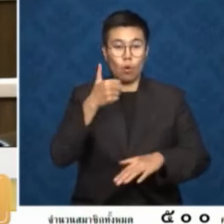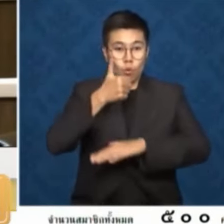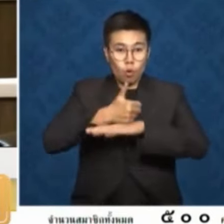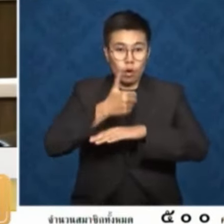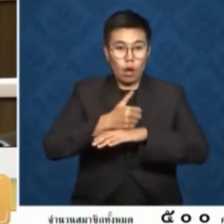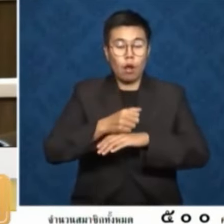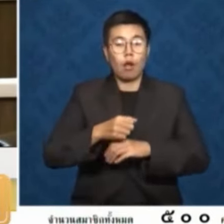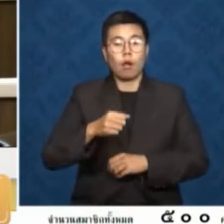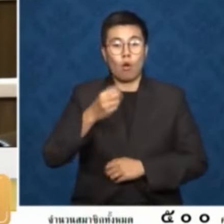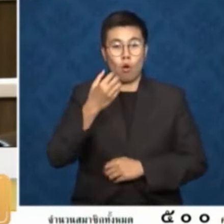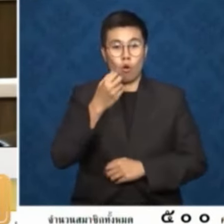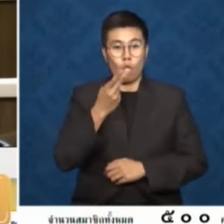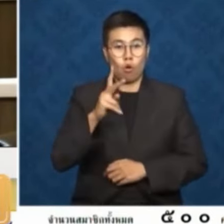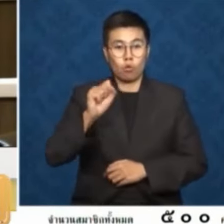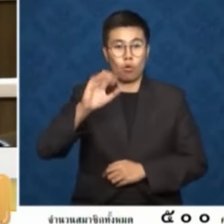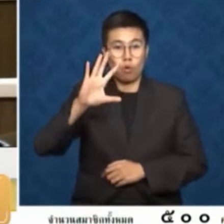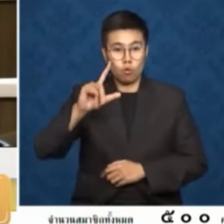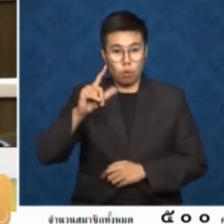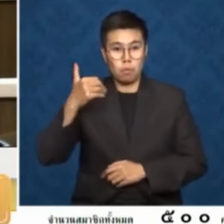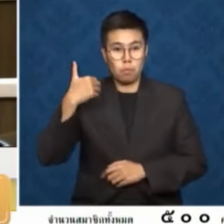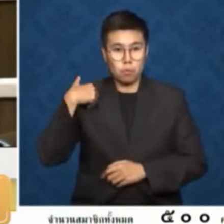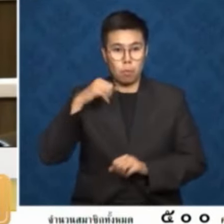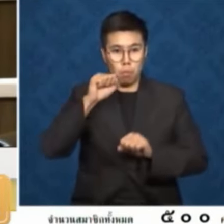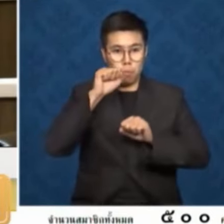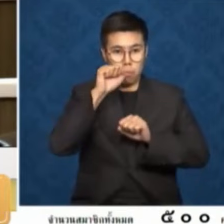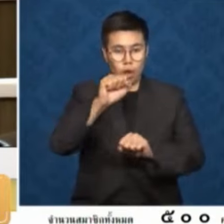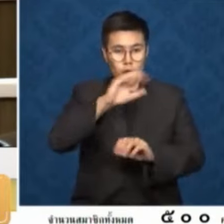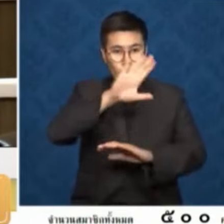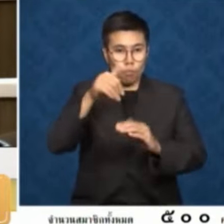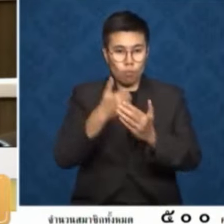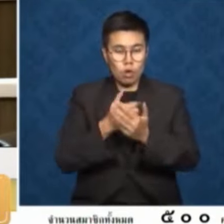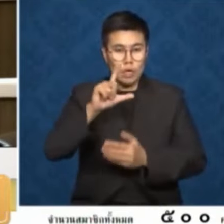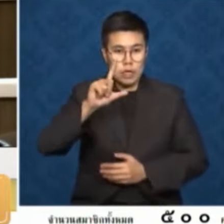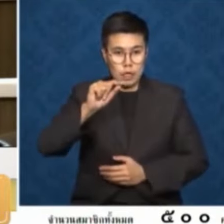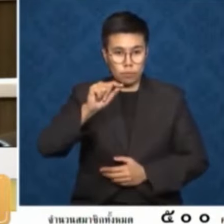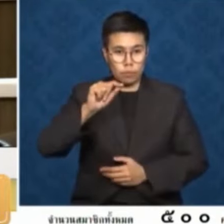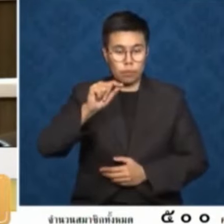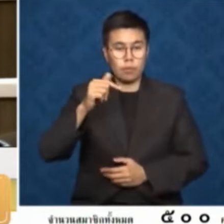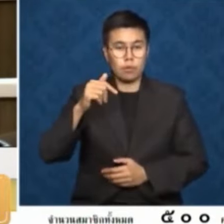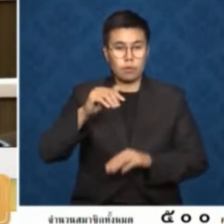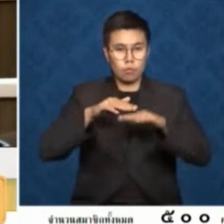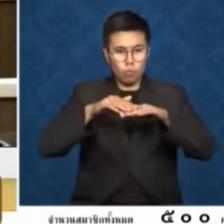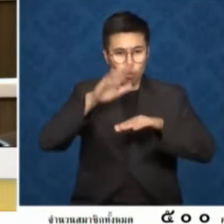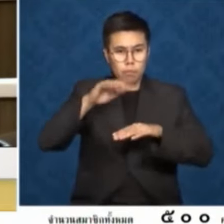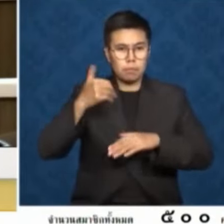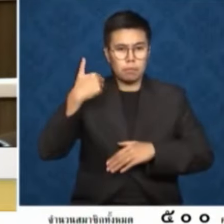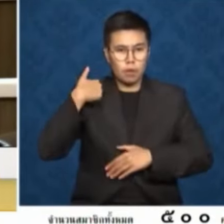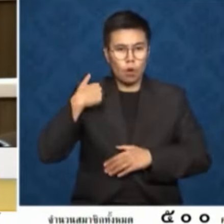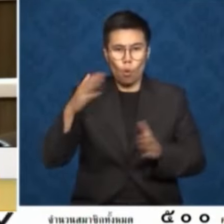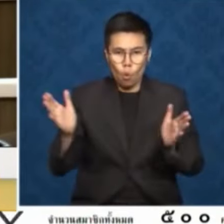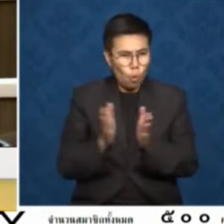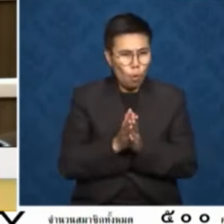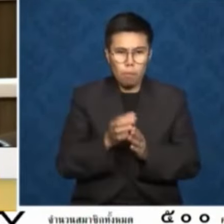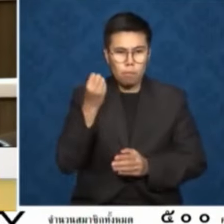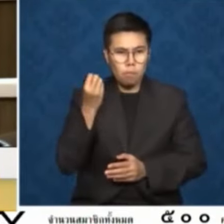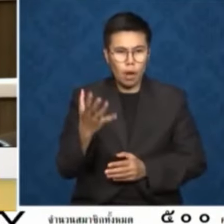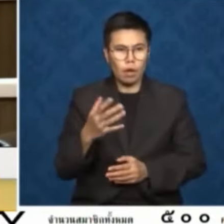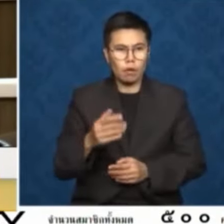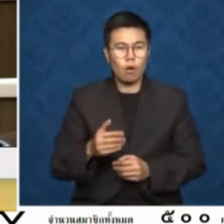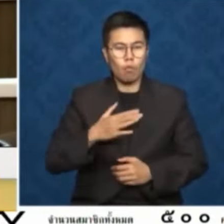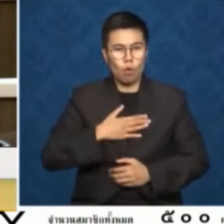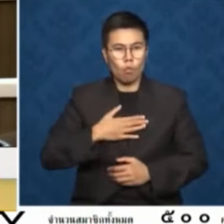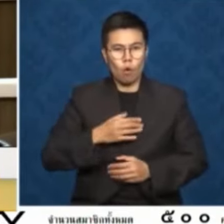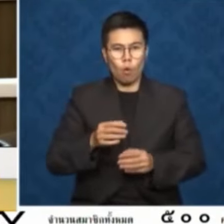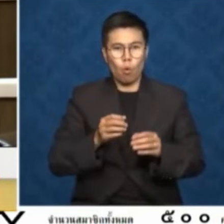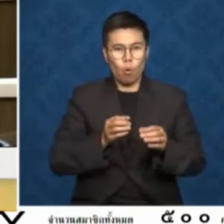ช.ซึ่งรวมแล้วไม่ต่ำกว่า20ฉบับครับท่านประธานครับรวมโอ้โหเยอะแยะไปหมดซึ่งผมไม่สามารถจับบรรยายที่นี่